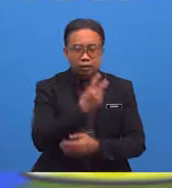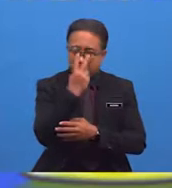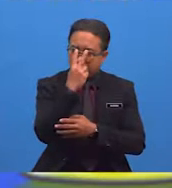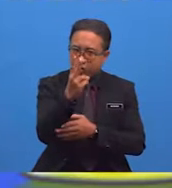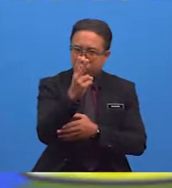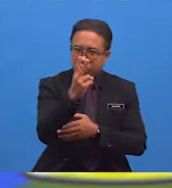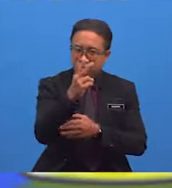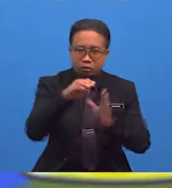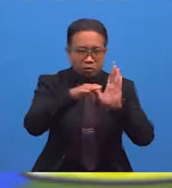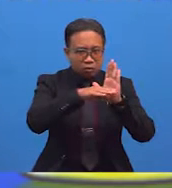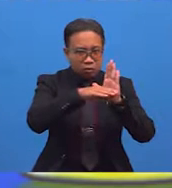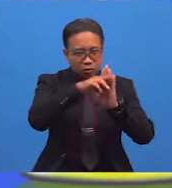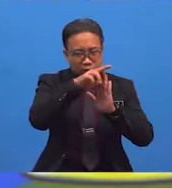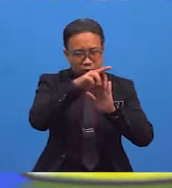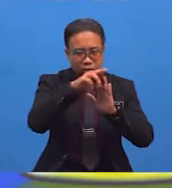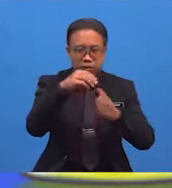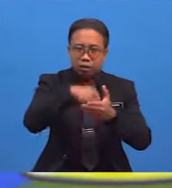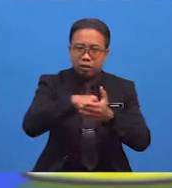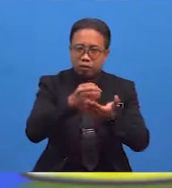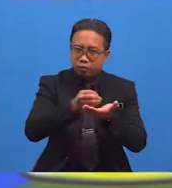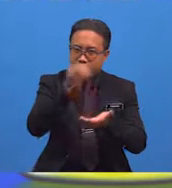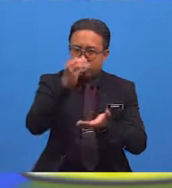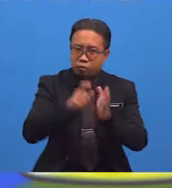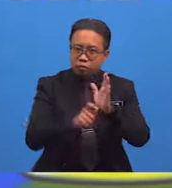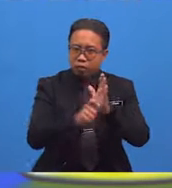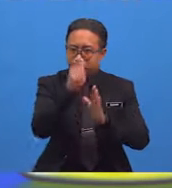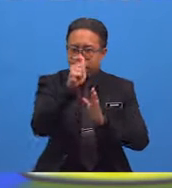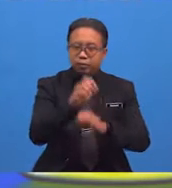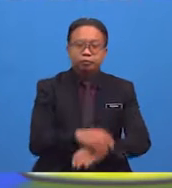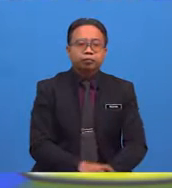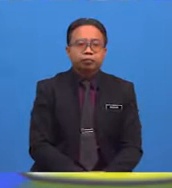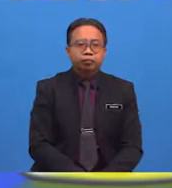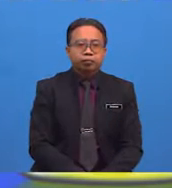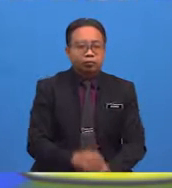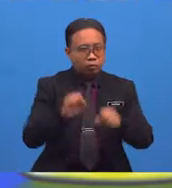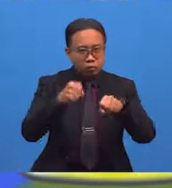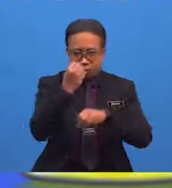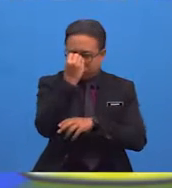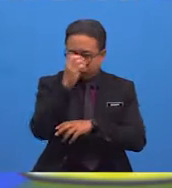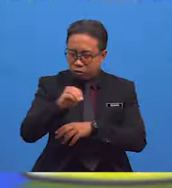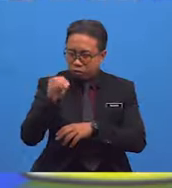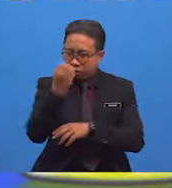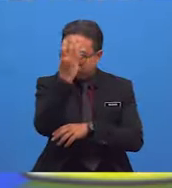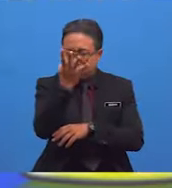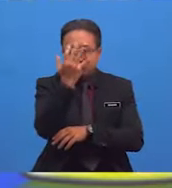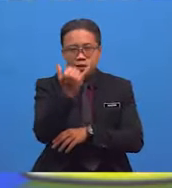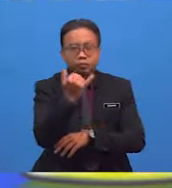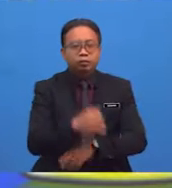Perhatikan aras air dalam tiub kaca meningkat. Boleh murid-murid jelaskan mengapa?